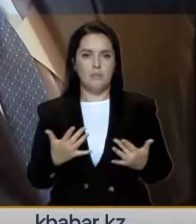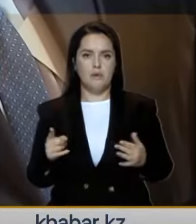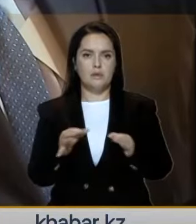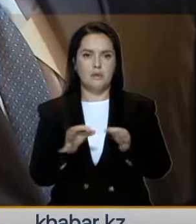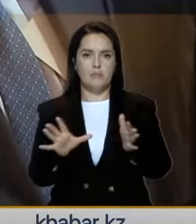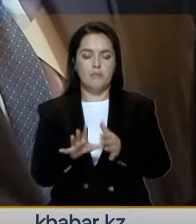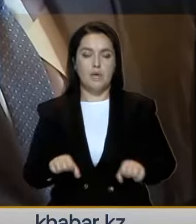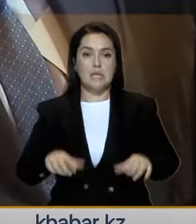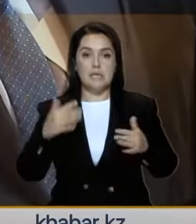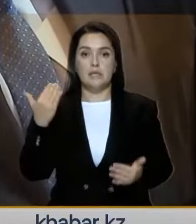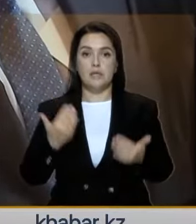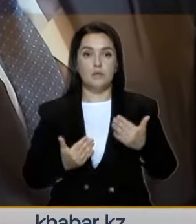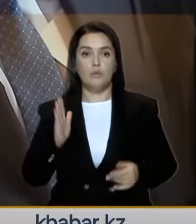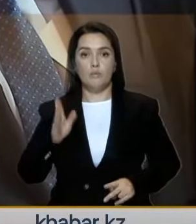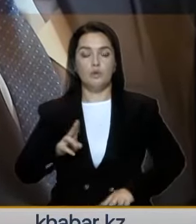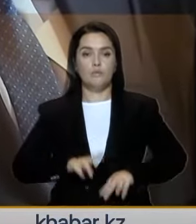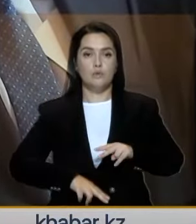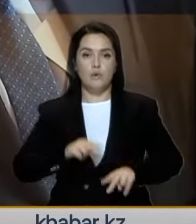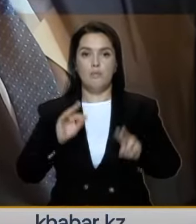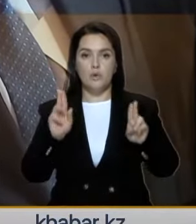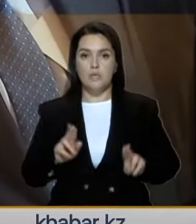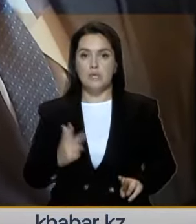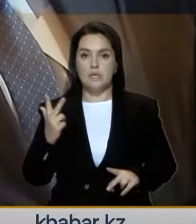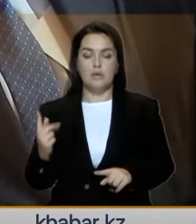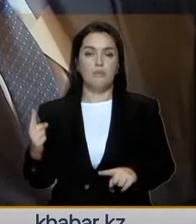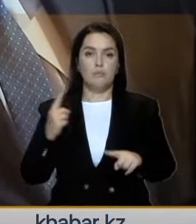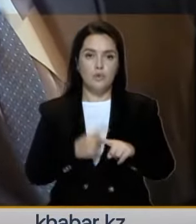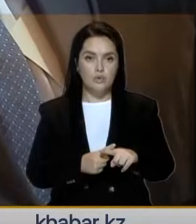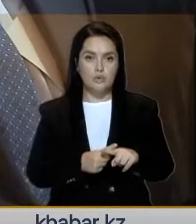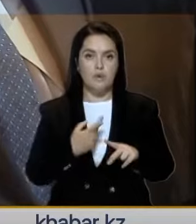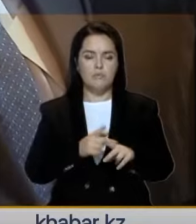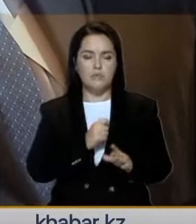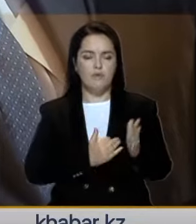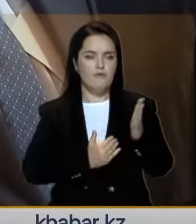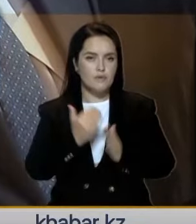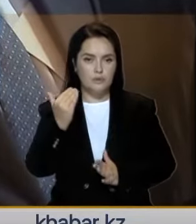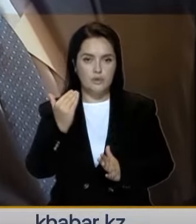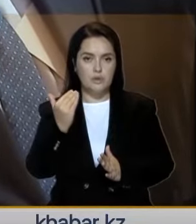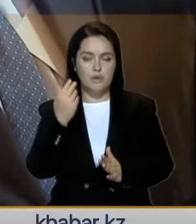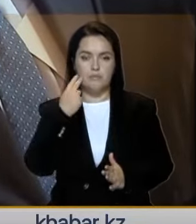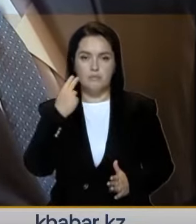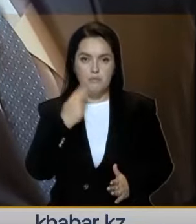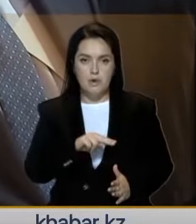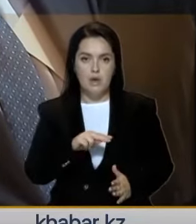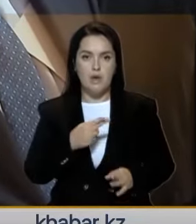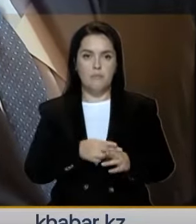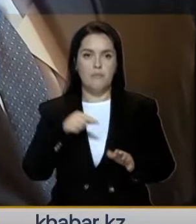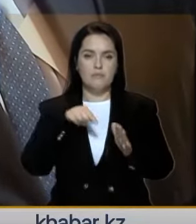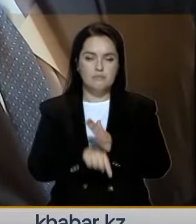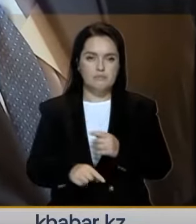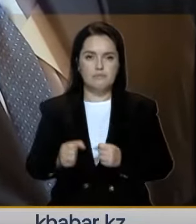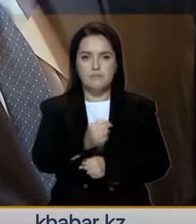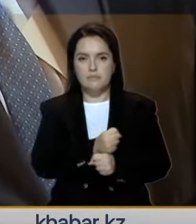Если будем строить, то будем строить по стандарту 3+. Это самый высокий стандарт. То есть там и активные, и пассивные